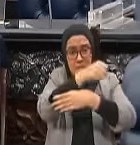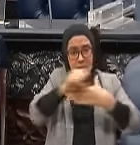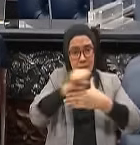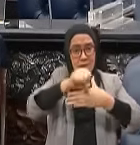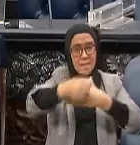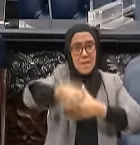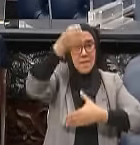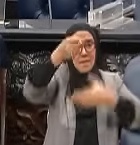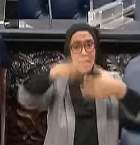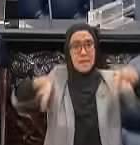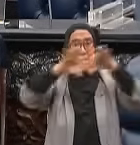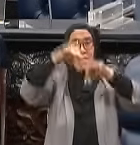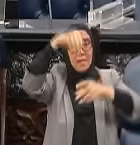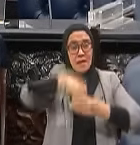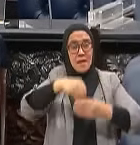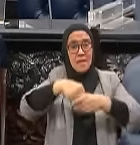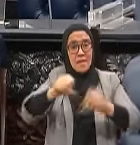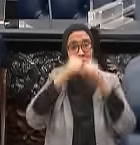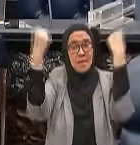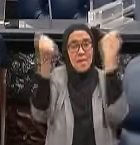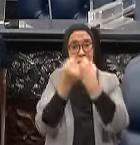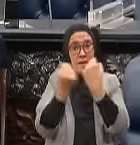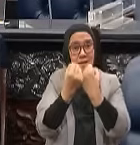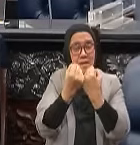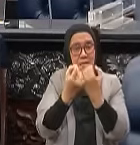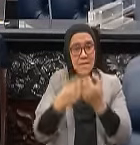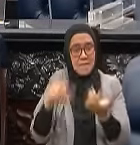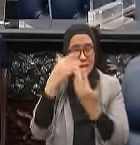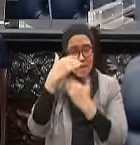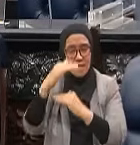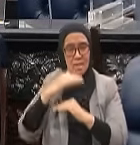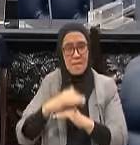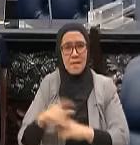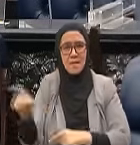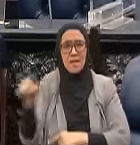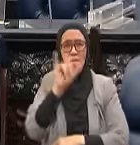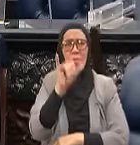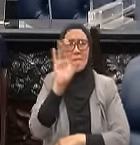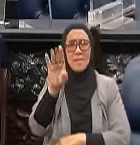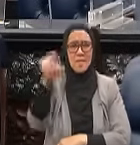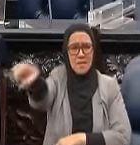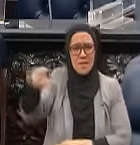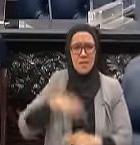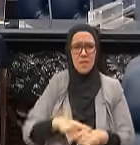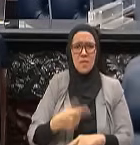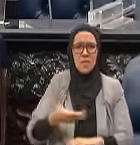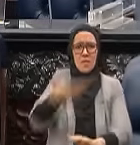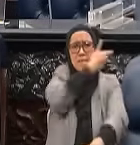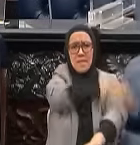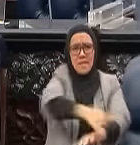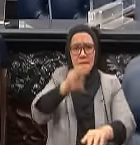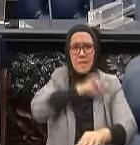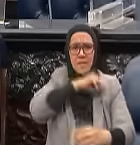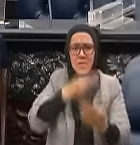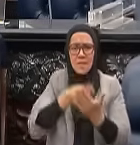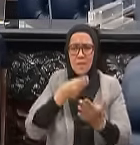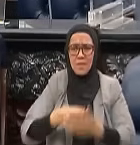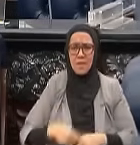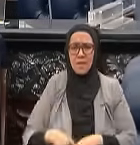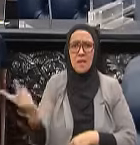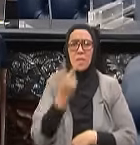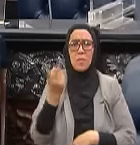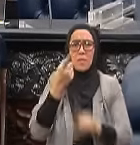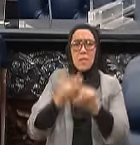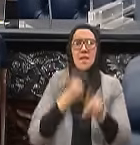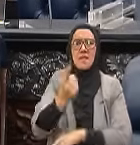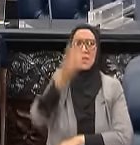dalam Serikat Orion limited yang mobil SMA mantan Menteri Keuangan j2duo daripada satu bapak